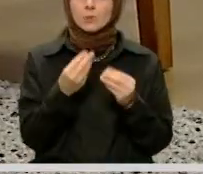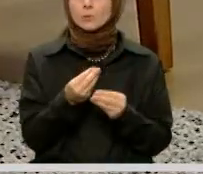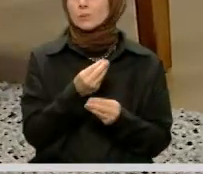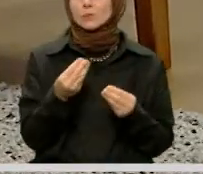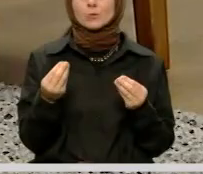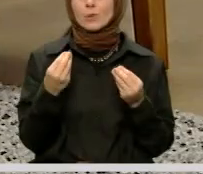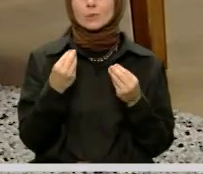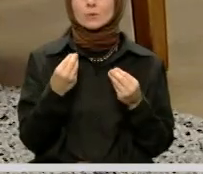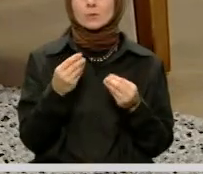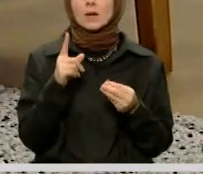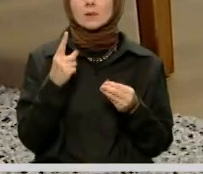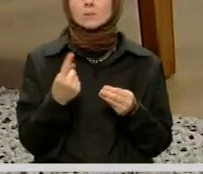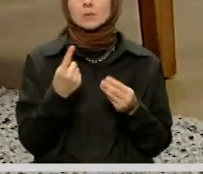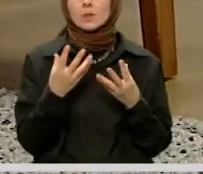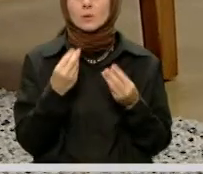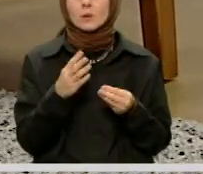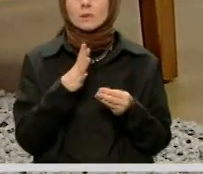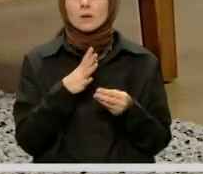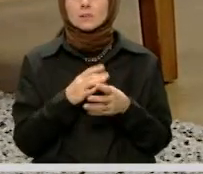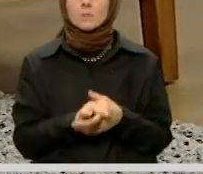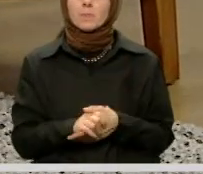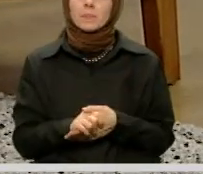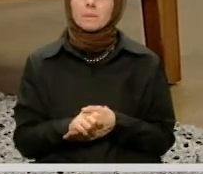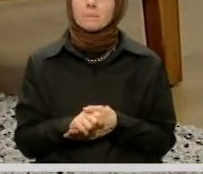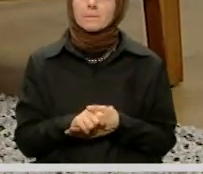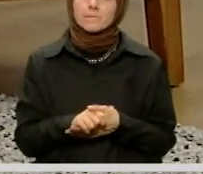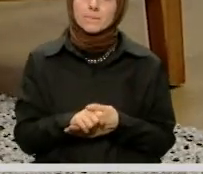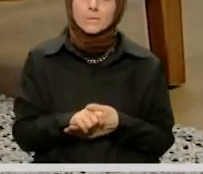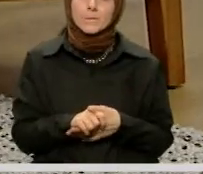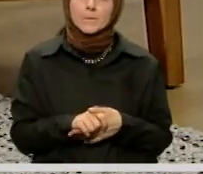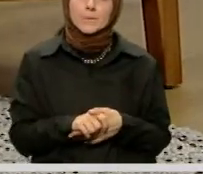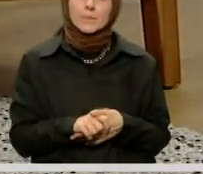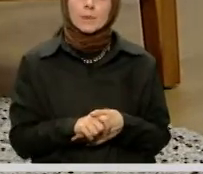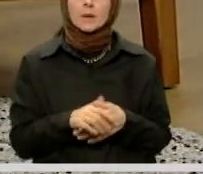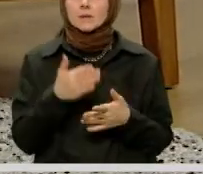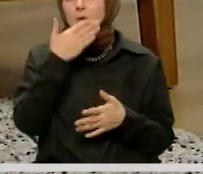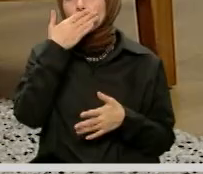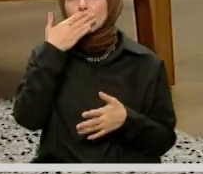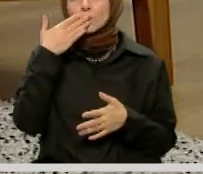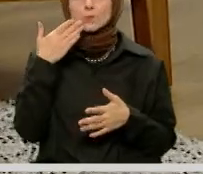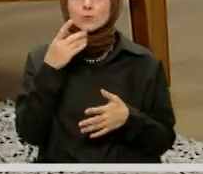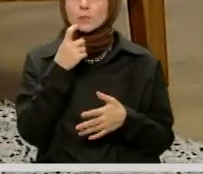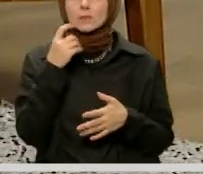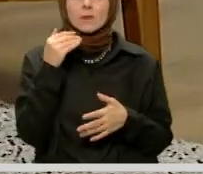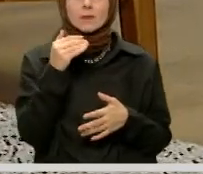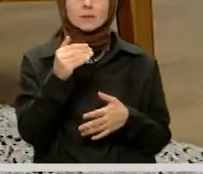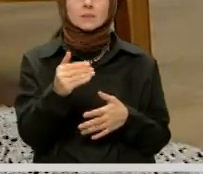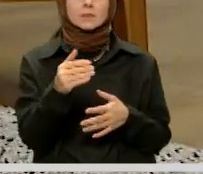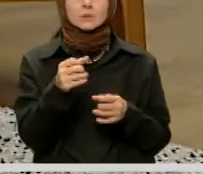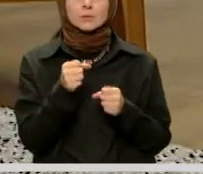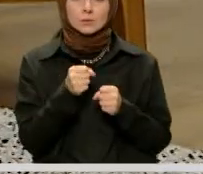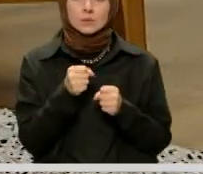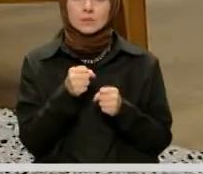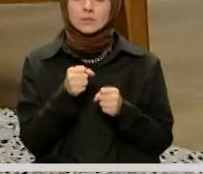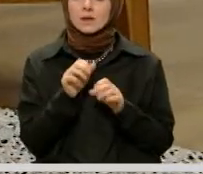güzel ay. Çok hocam, bu tanım güzel çok ibadet. Güzelmiş ya, aktif ibadet. Mesela şimdi orucu hani yıllardır tutarız ya da oruç ibadetinin ne olduğunu hepimiz biliyoruz az